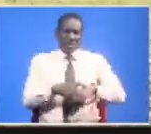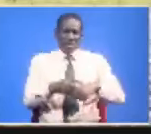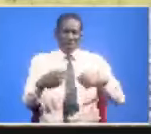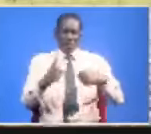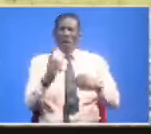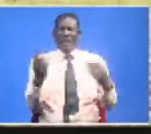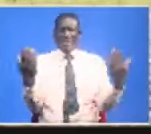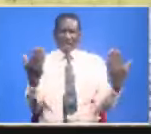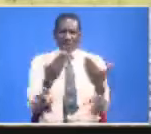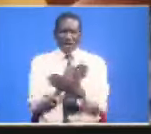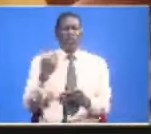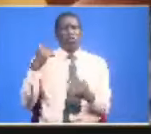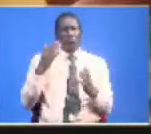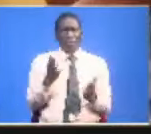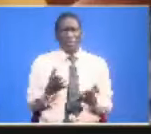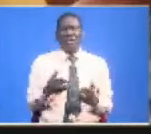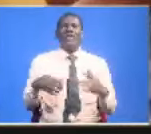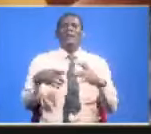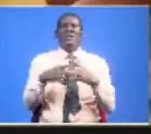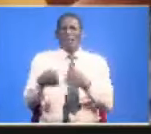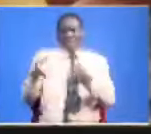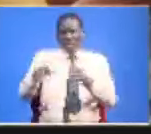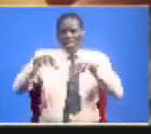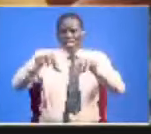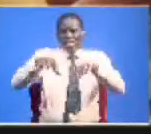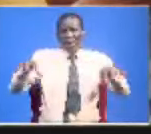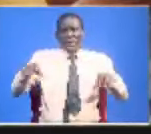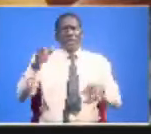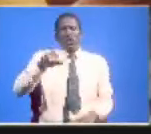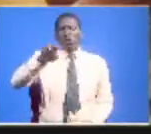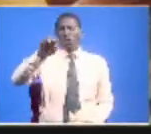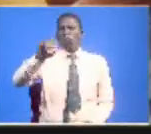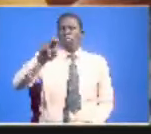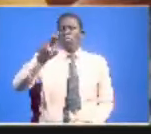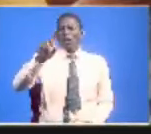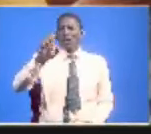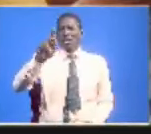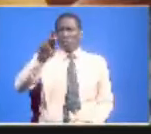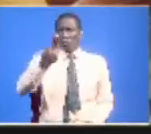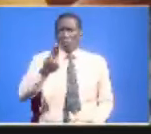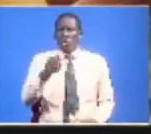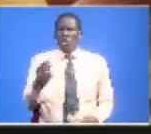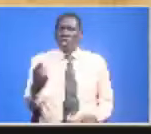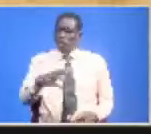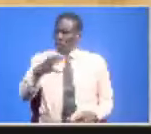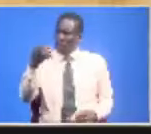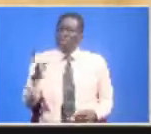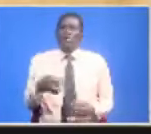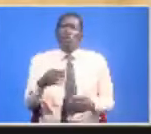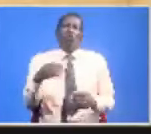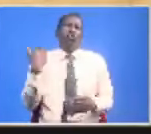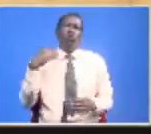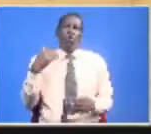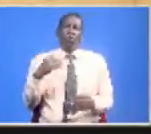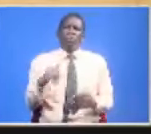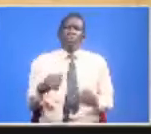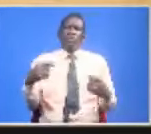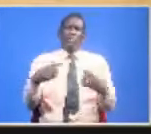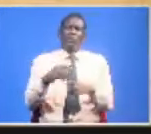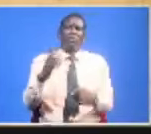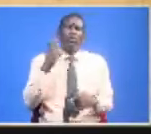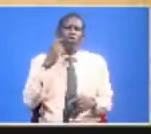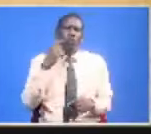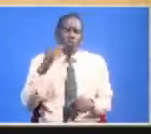usiku, majambazi hawa walianza hapa soko la Mondeku ambapo walikuwa wamefika kutekeleza wizi kwenye maduka soko